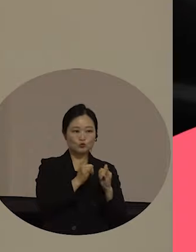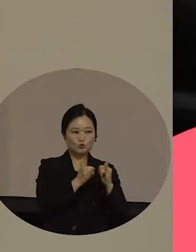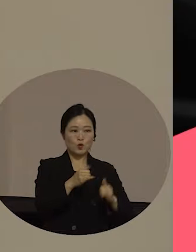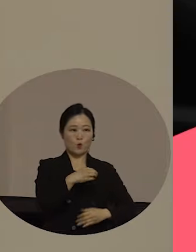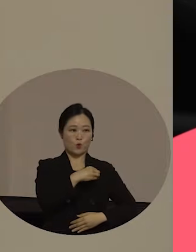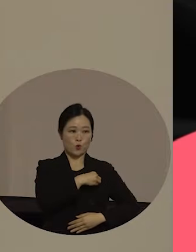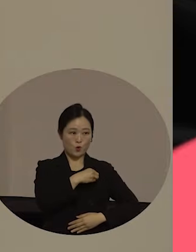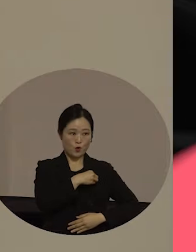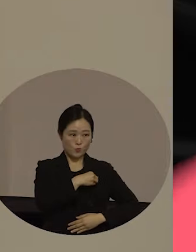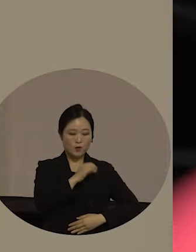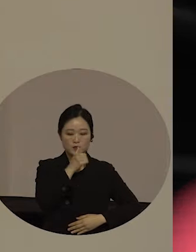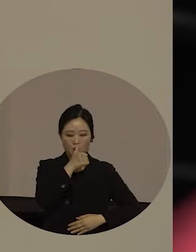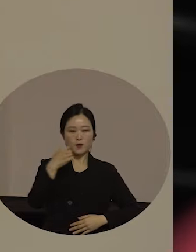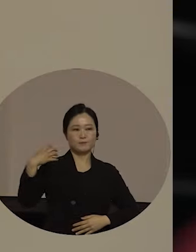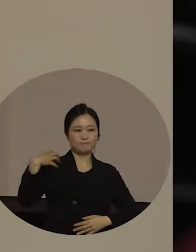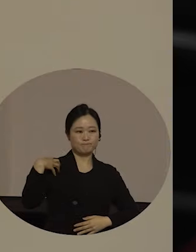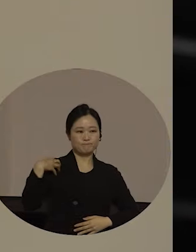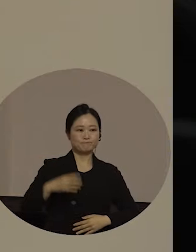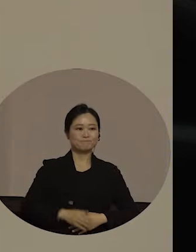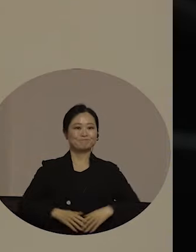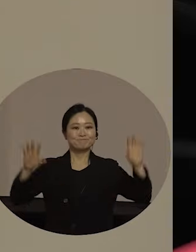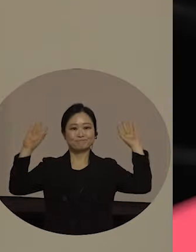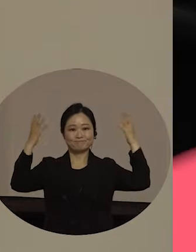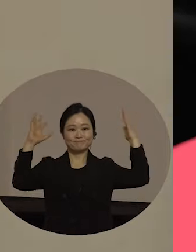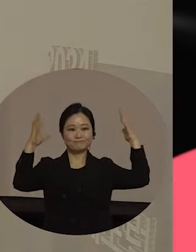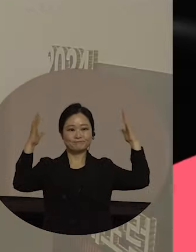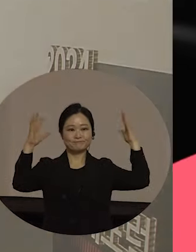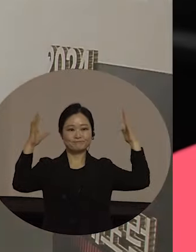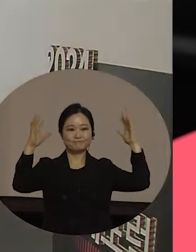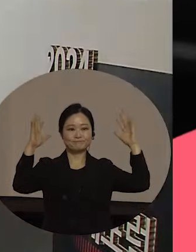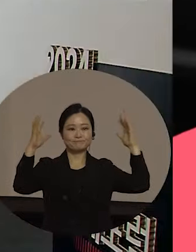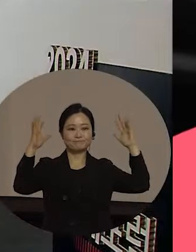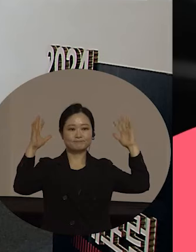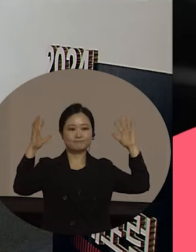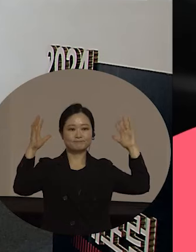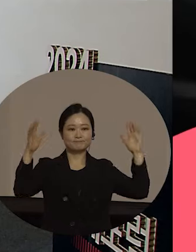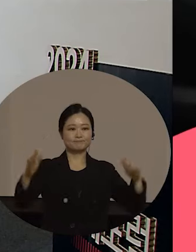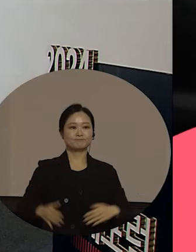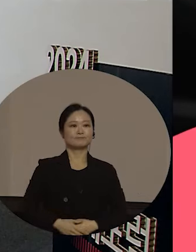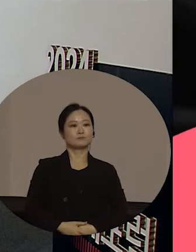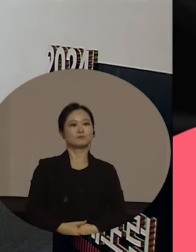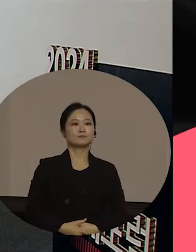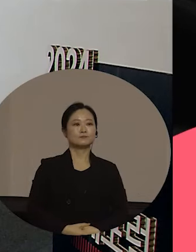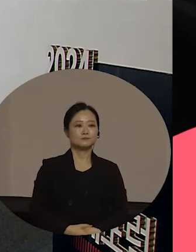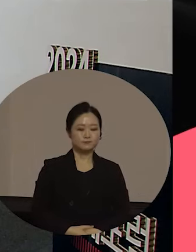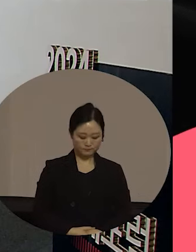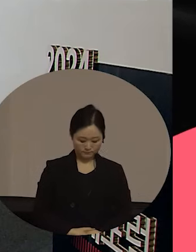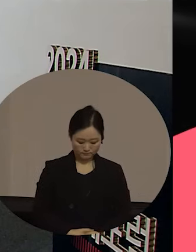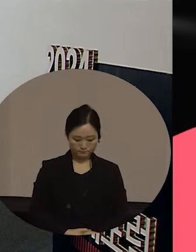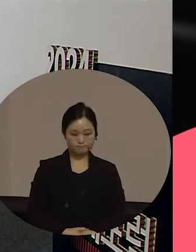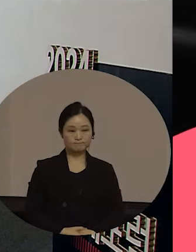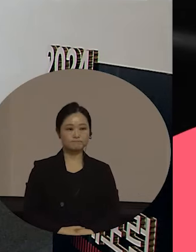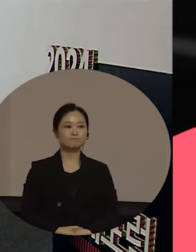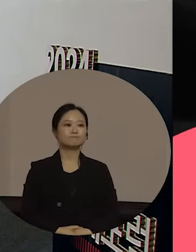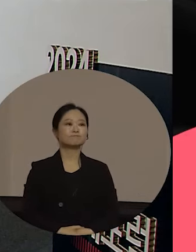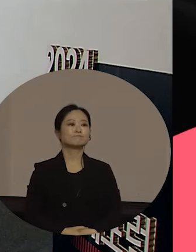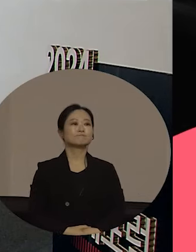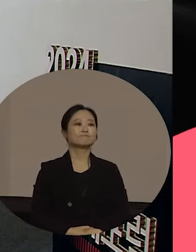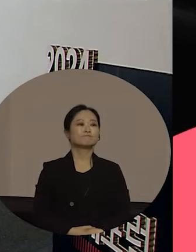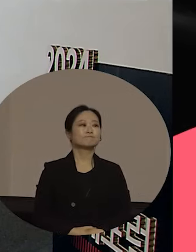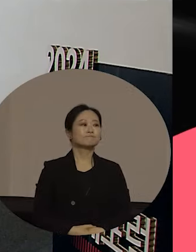선임연구원님께서 이끌어 주시겠습니다. 박수 부탁드립니다.